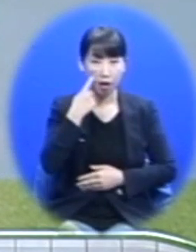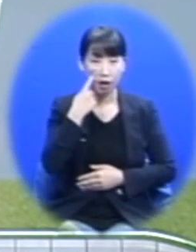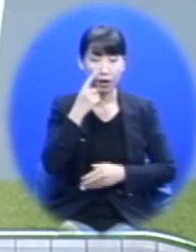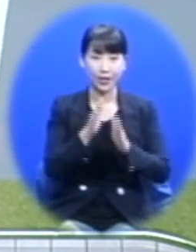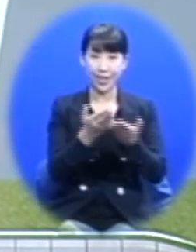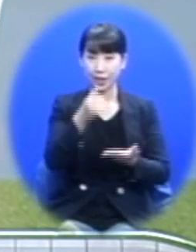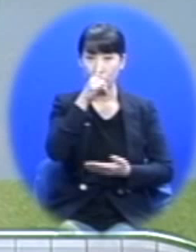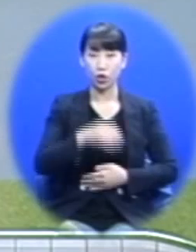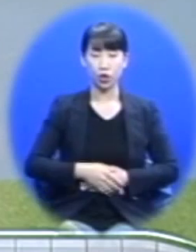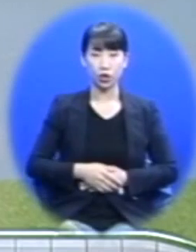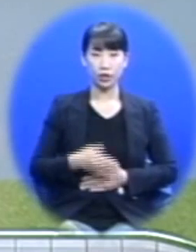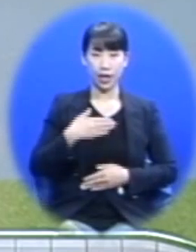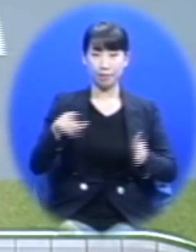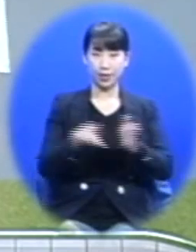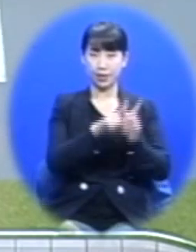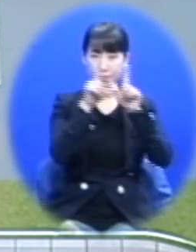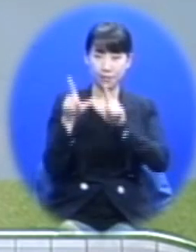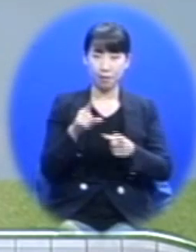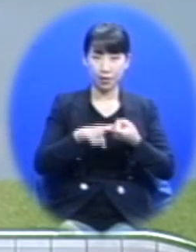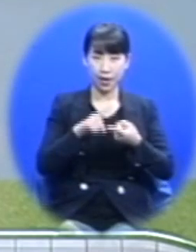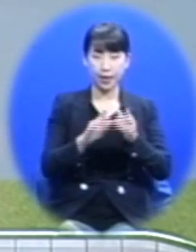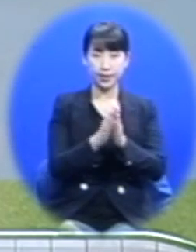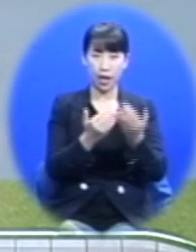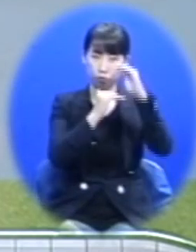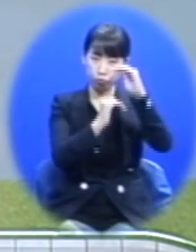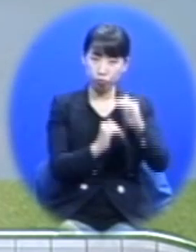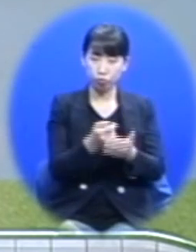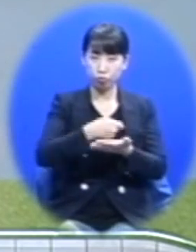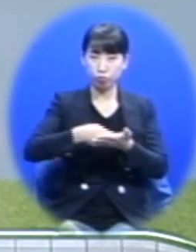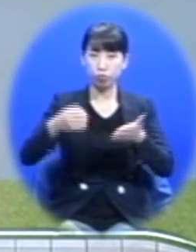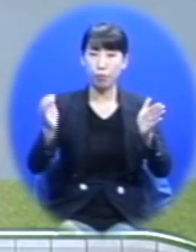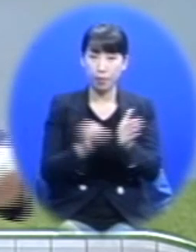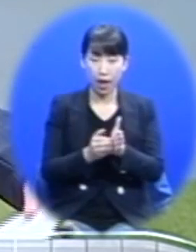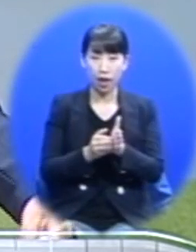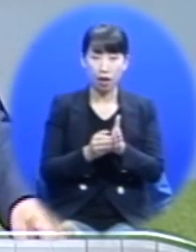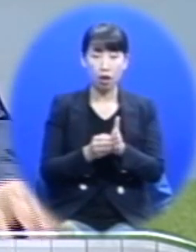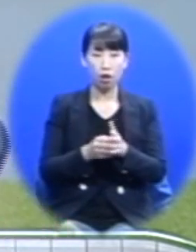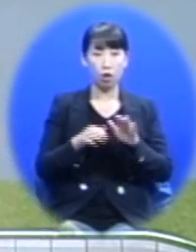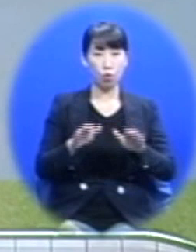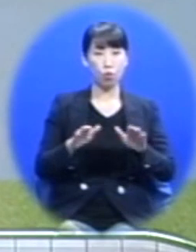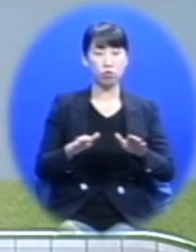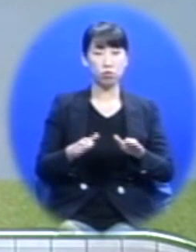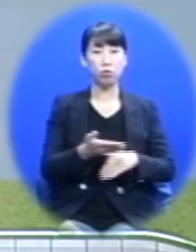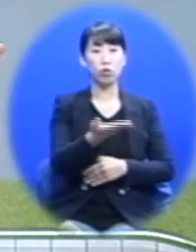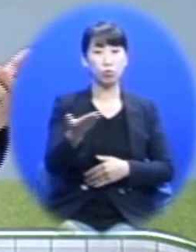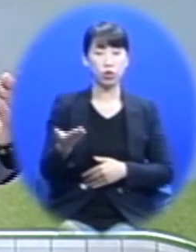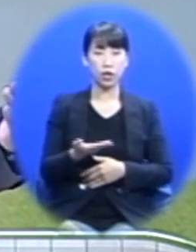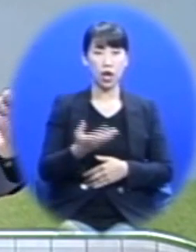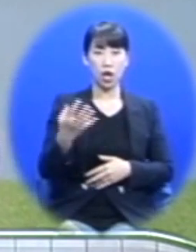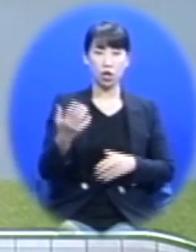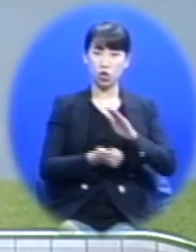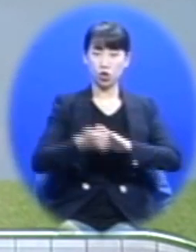자신의 믿음의 삶에 대한 과정을 책으로 내셨어요. 저는 오늘 여러분에게 아주 성공한 어떤 크리스찬에